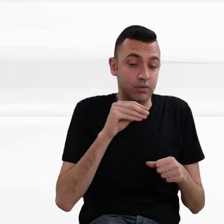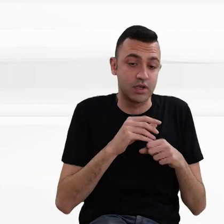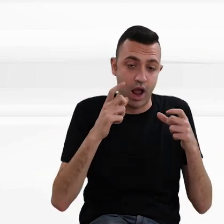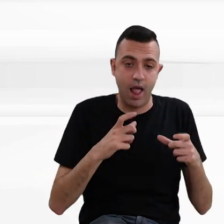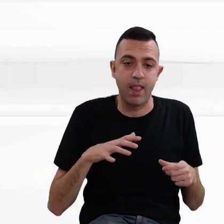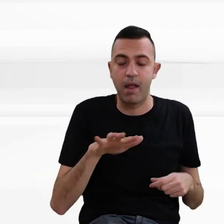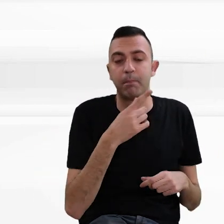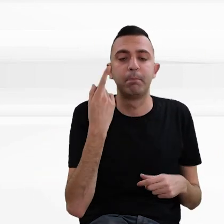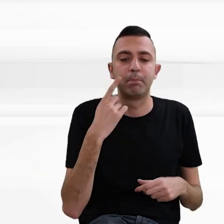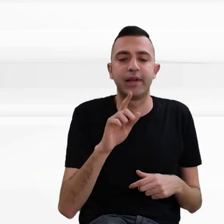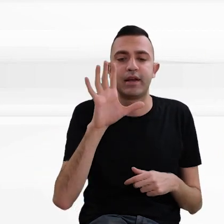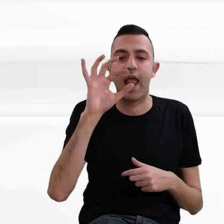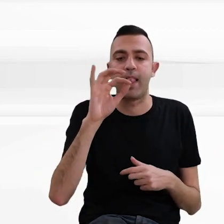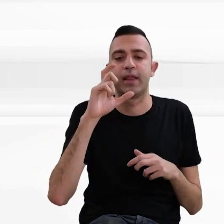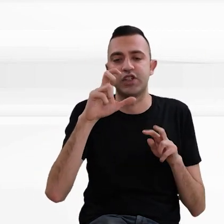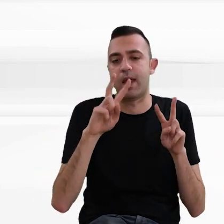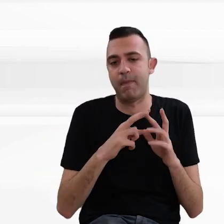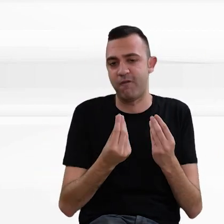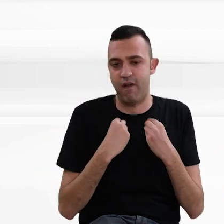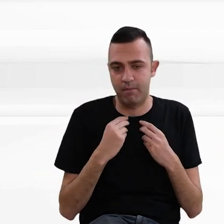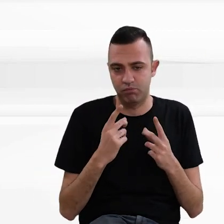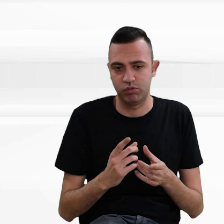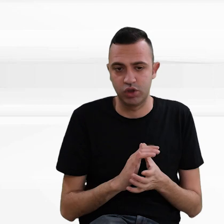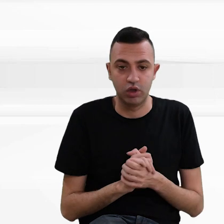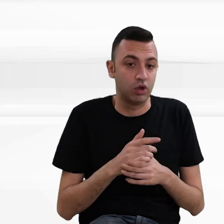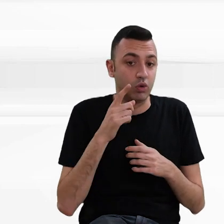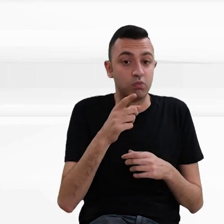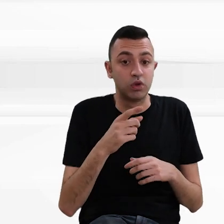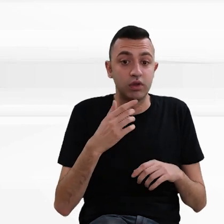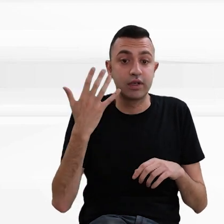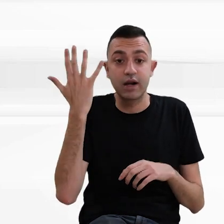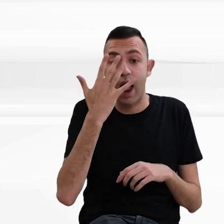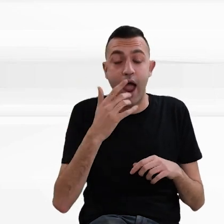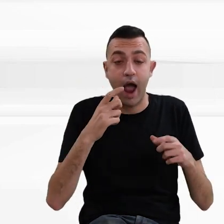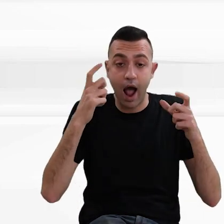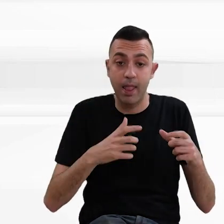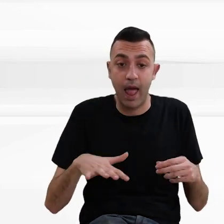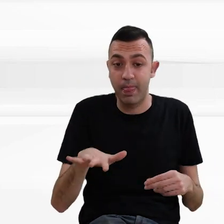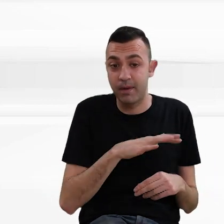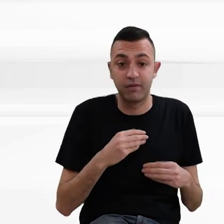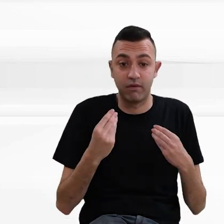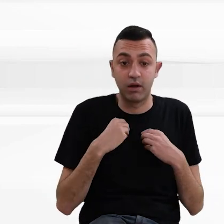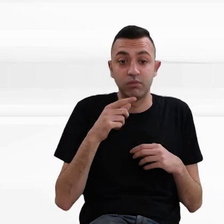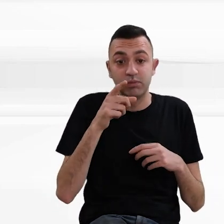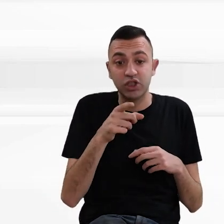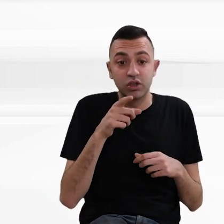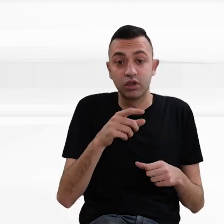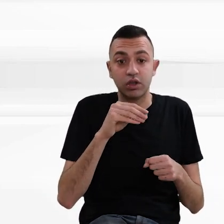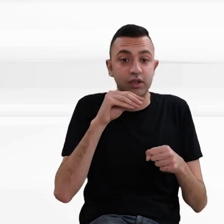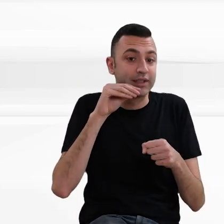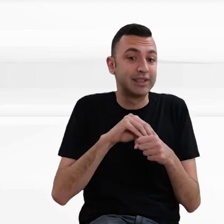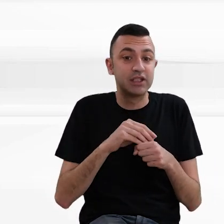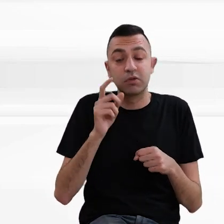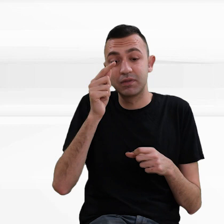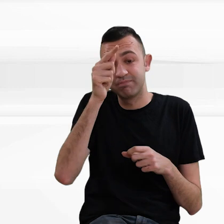alanını bize 1050 santimetrekare olarak vermiş Eğer karenin alanı 1050 santimetre karesi bu Karenin bir